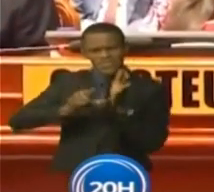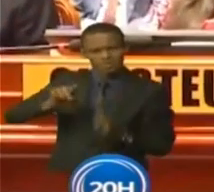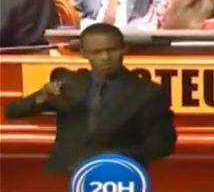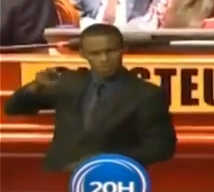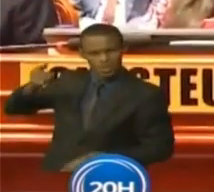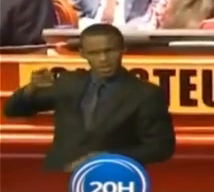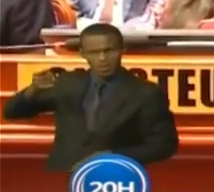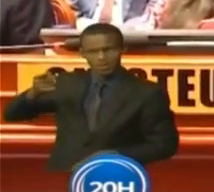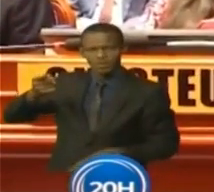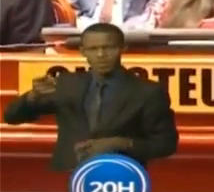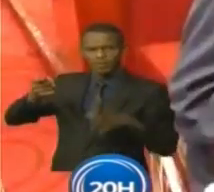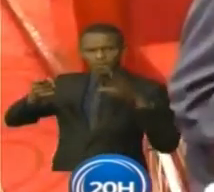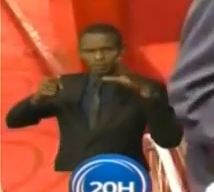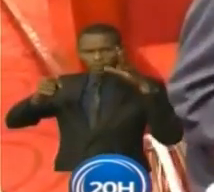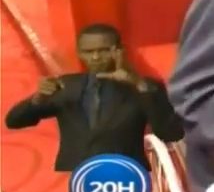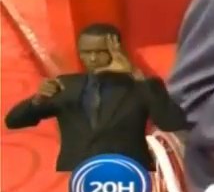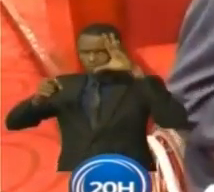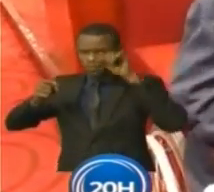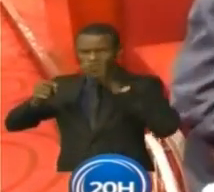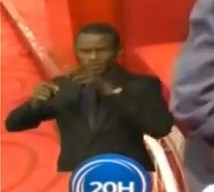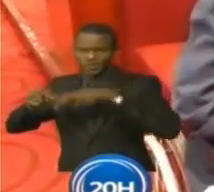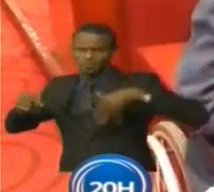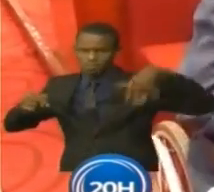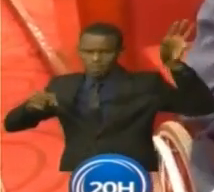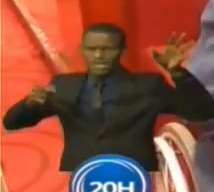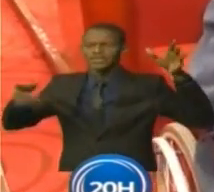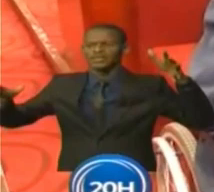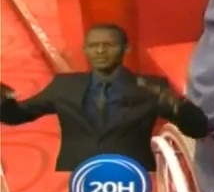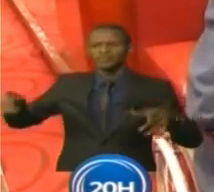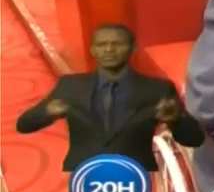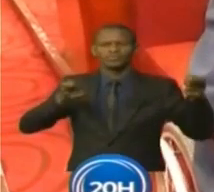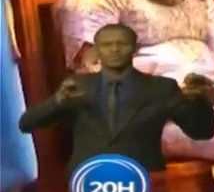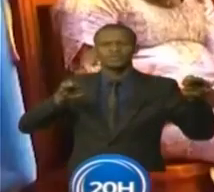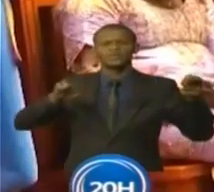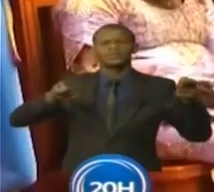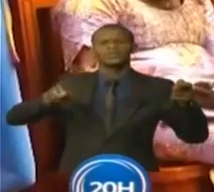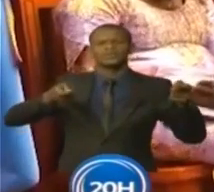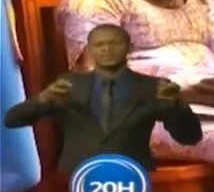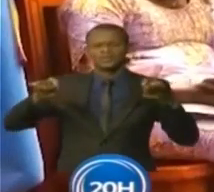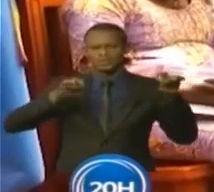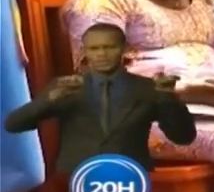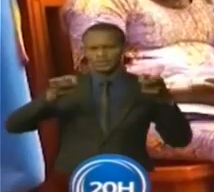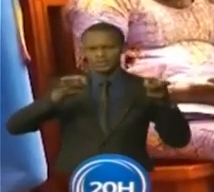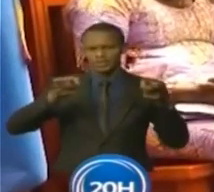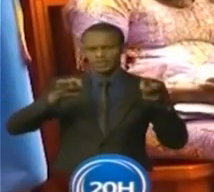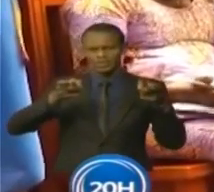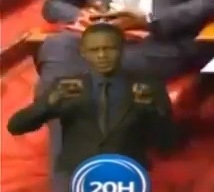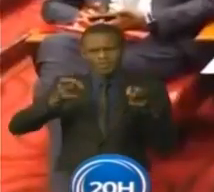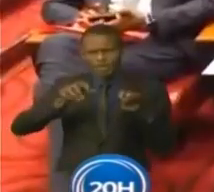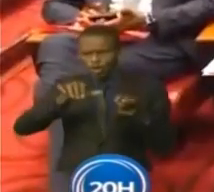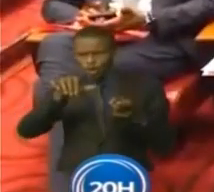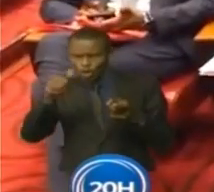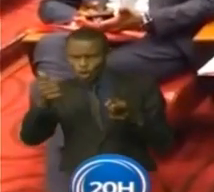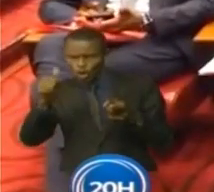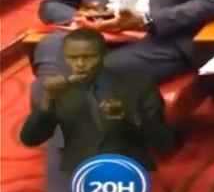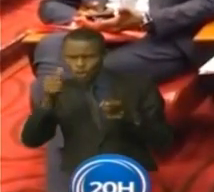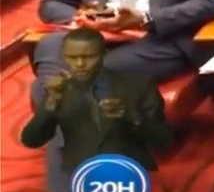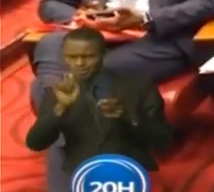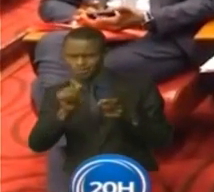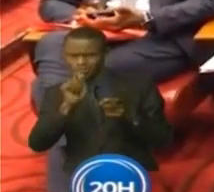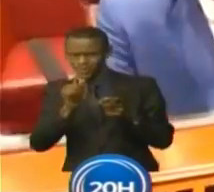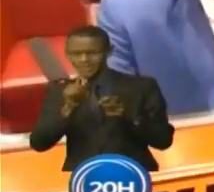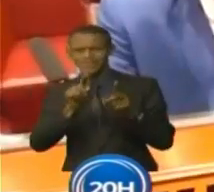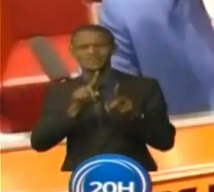allé répondre à d'autres urgences. Autre point inscrit à l'ordre du jour, la remise de 3 questions orales avec débat.